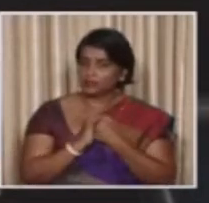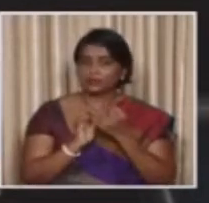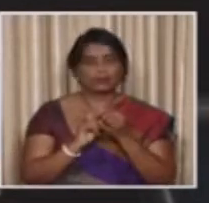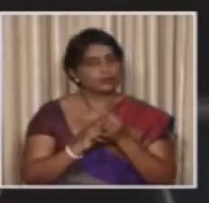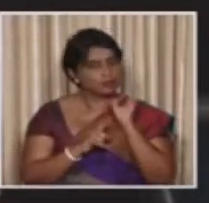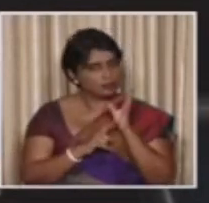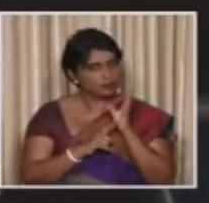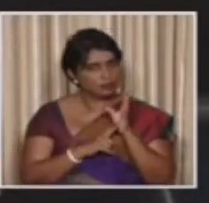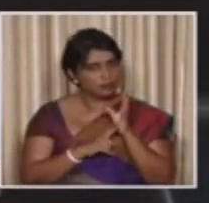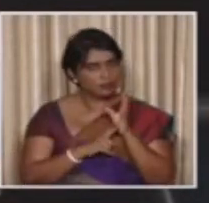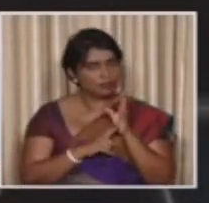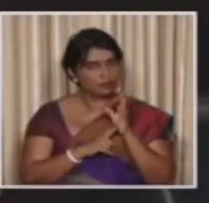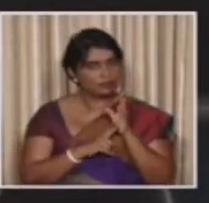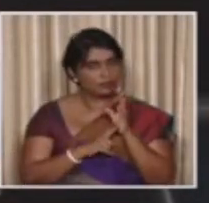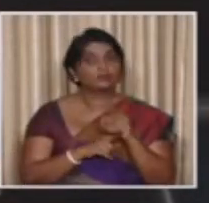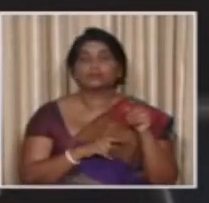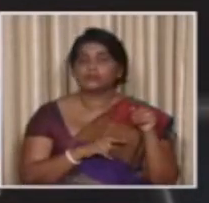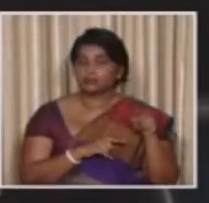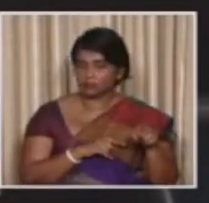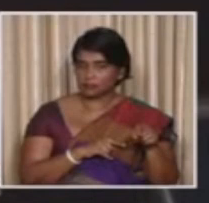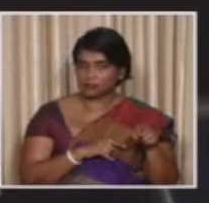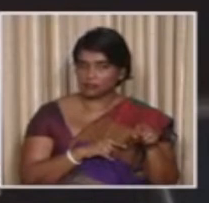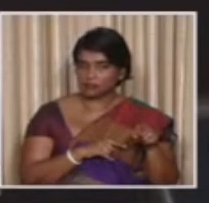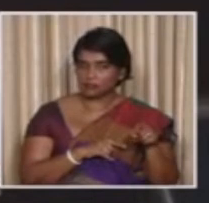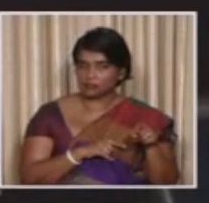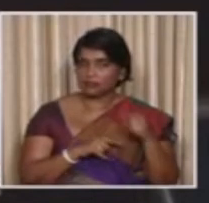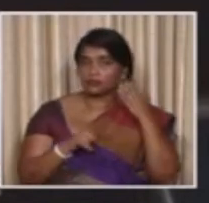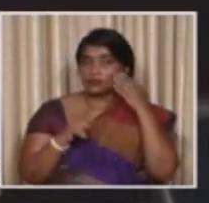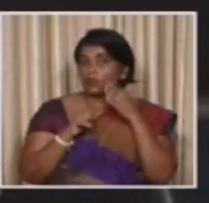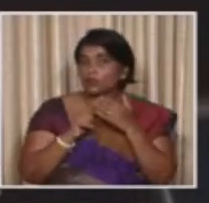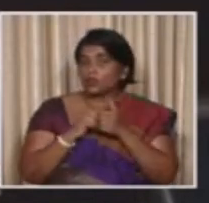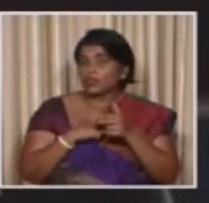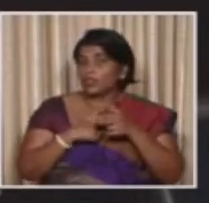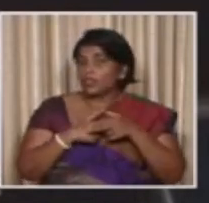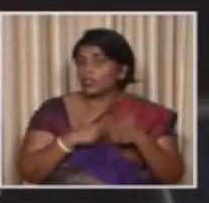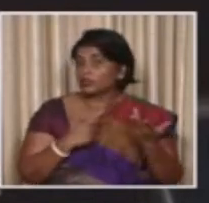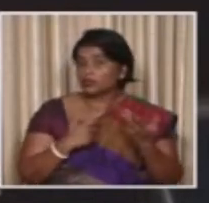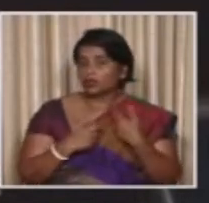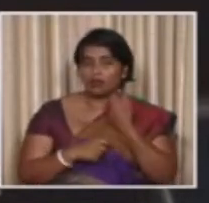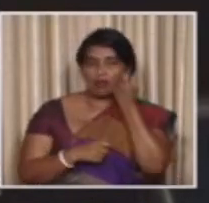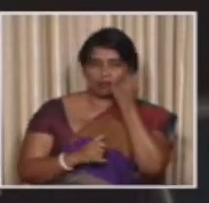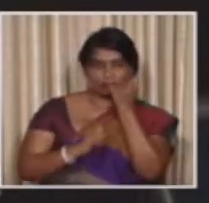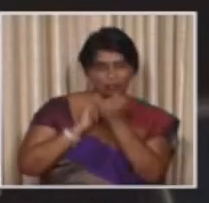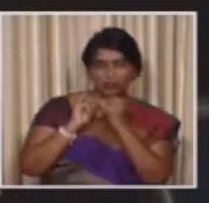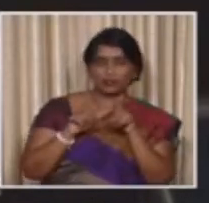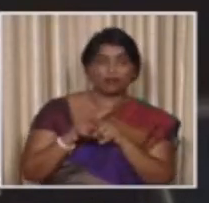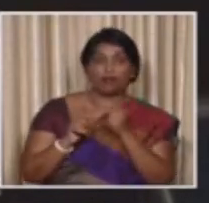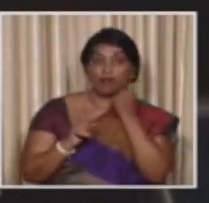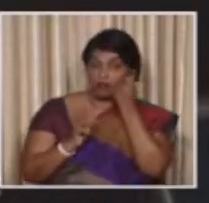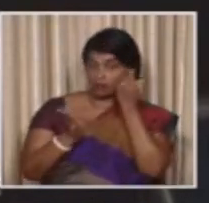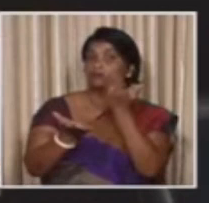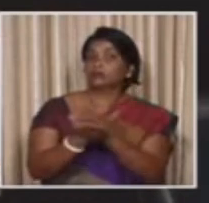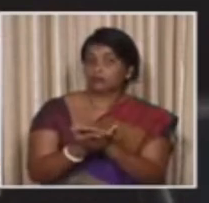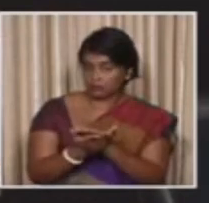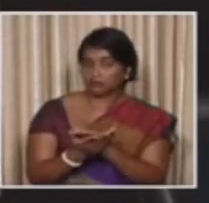සභාපතිතුමනි මේ තත්ත්වයට මොකක්ද හේතුනේ? අපි අදහස් විවේචන විතරක් නෙමෙයි යෝජනා ඉදිරිපත්